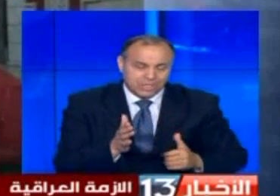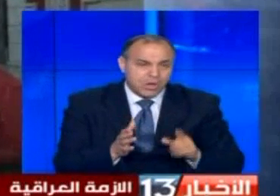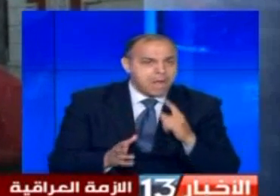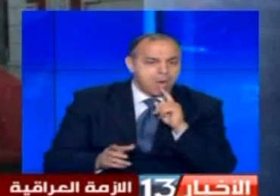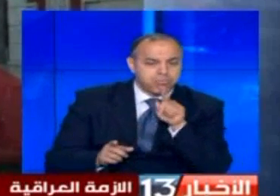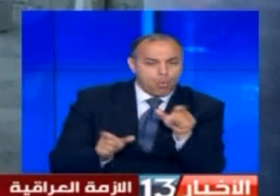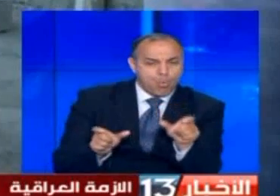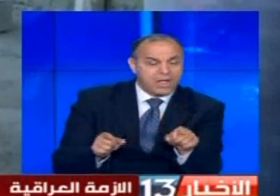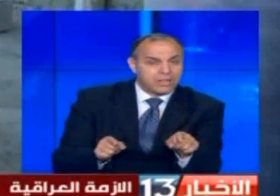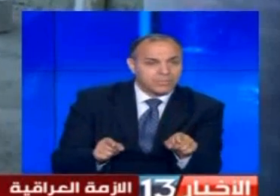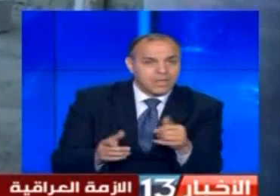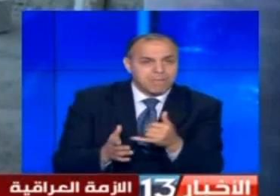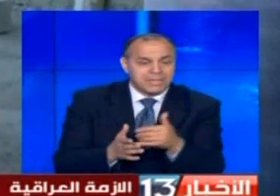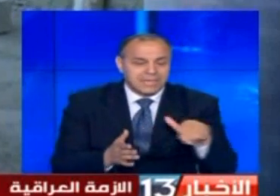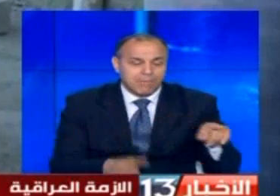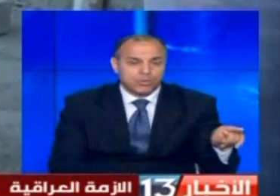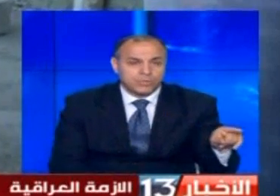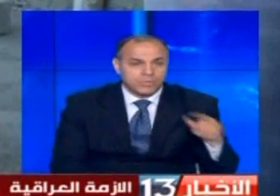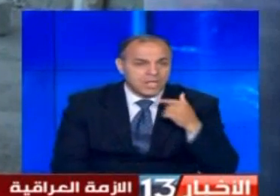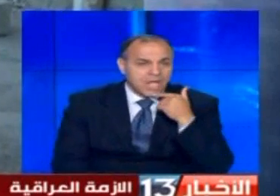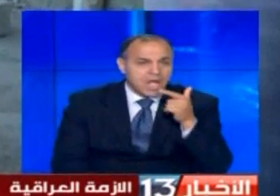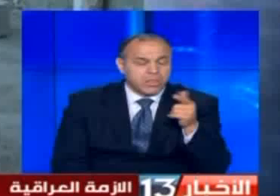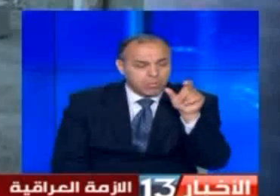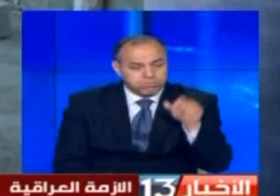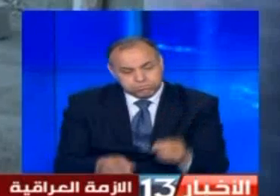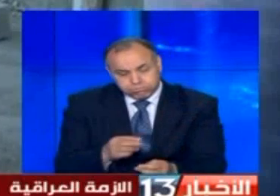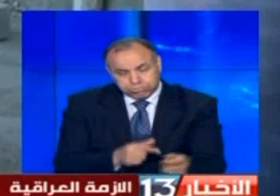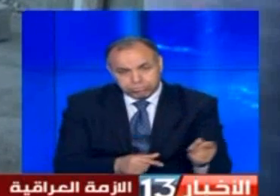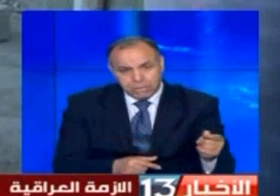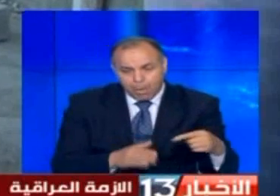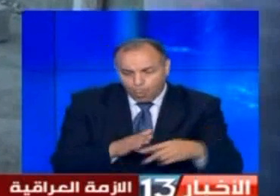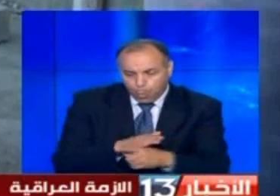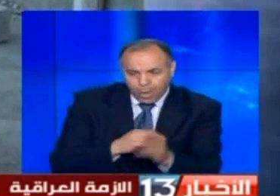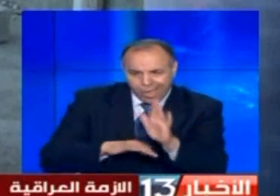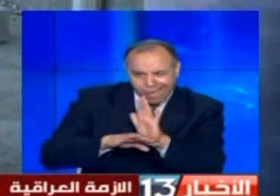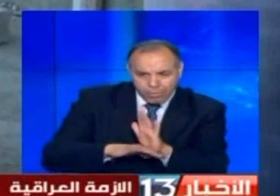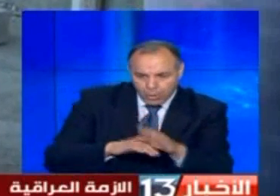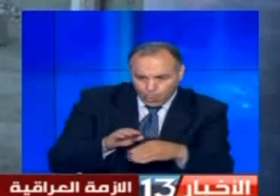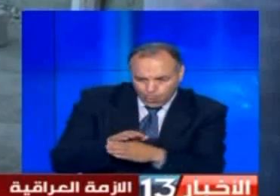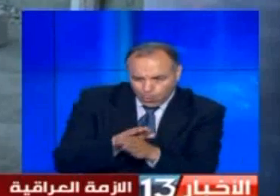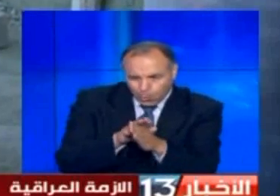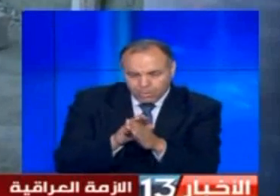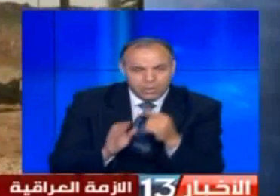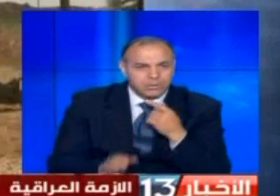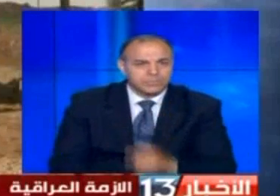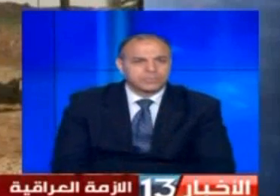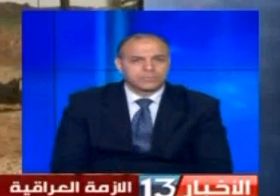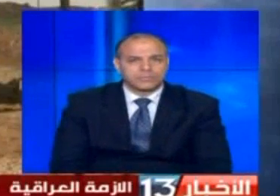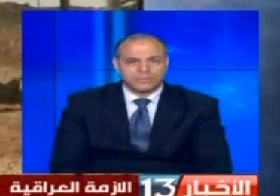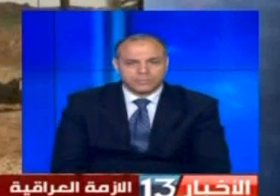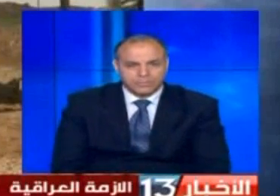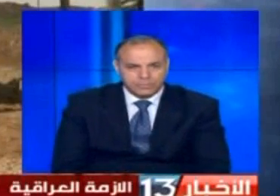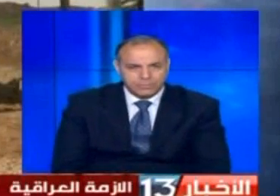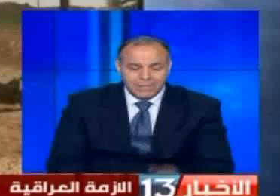داعش الارهابي في مدينه الموصل الى مغادرتها عبر ممرات امنه حددتها لهم